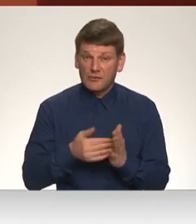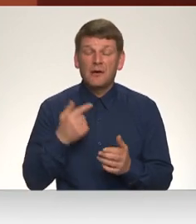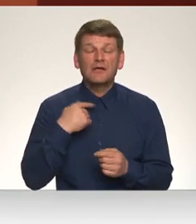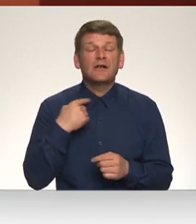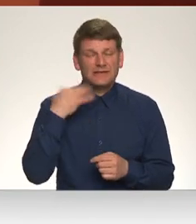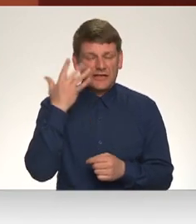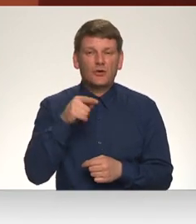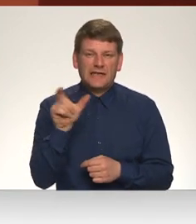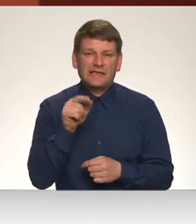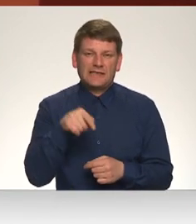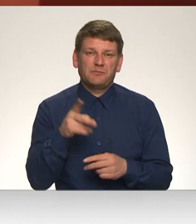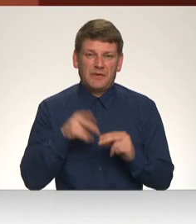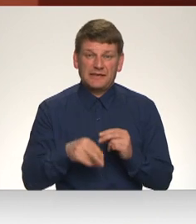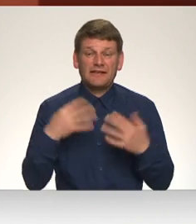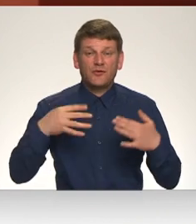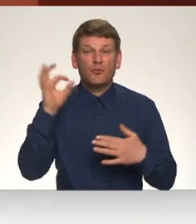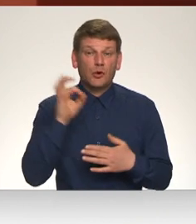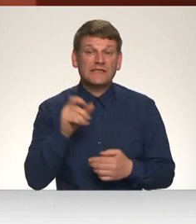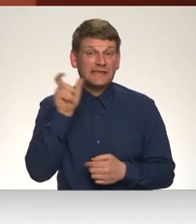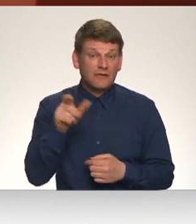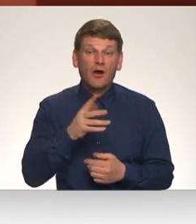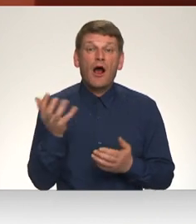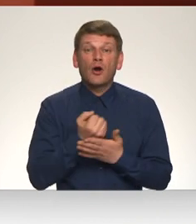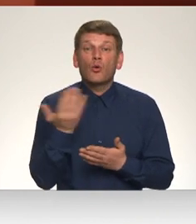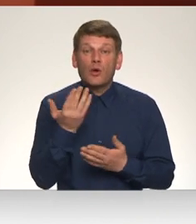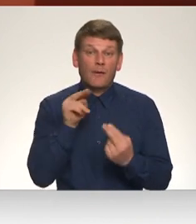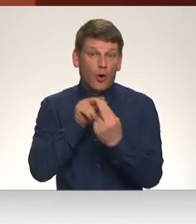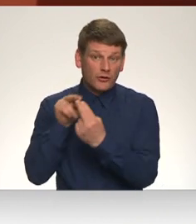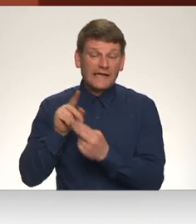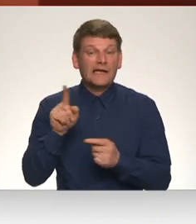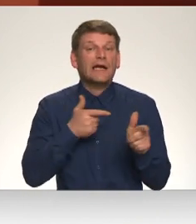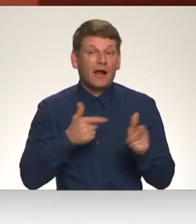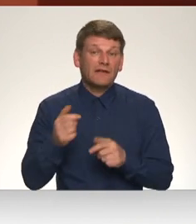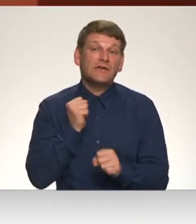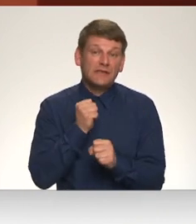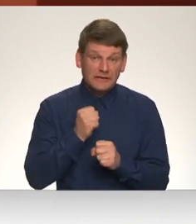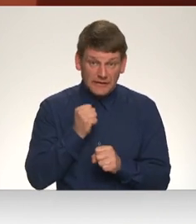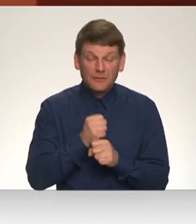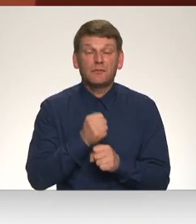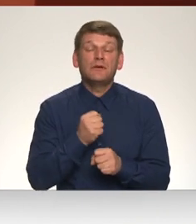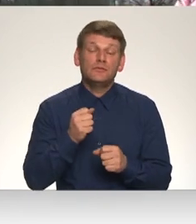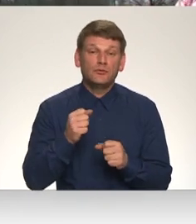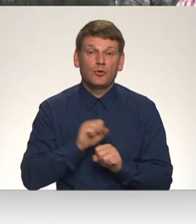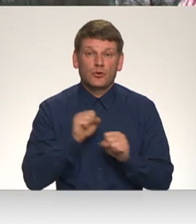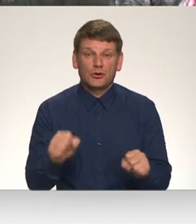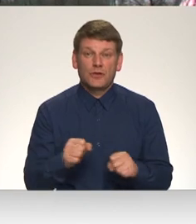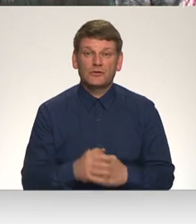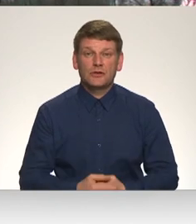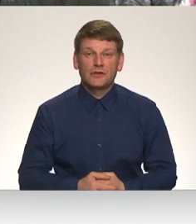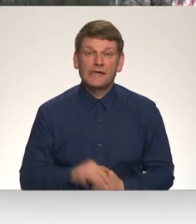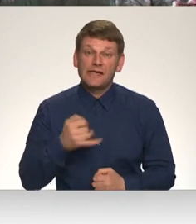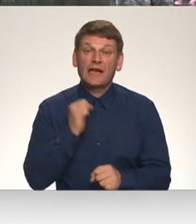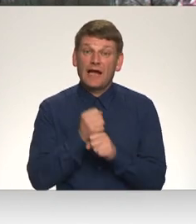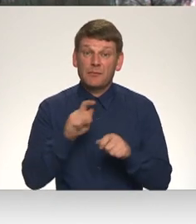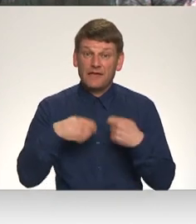drīz beigsies. 90% cilvēku, ar kuriem es šeit kontaktējos, ir gatavi darbām un sevis nodrošināšanai. Ja